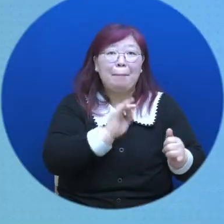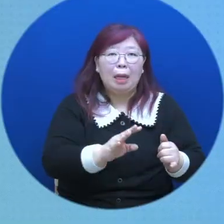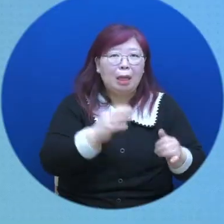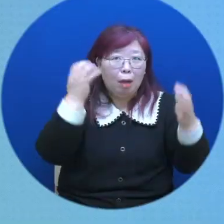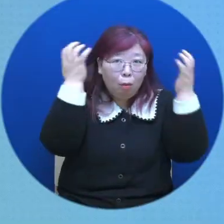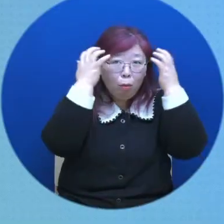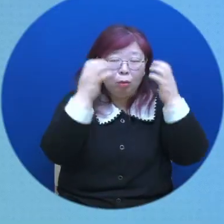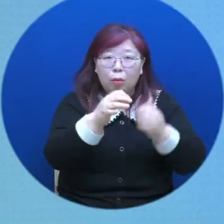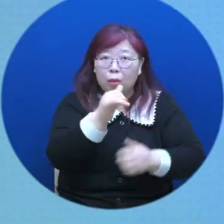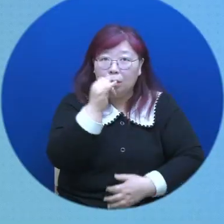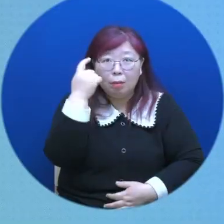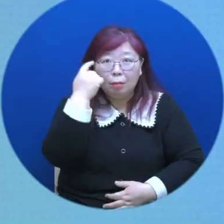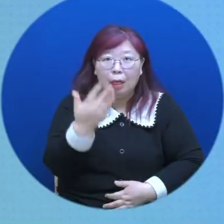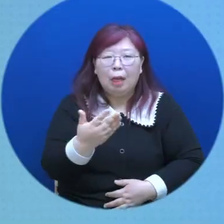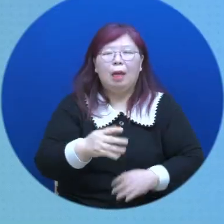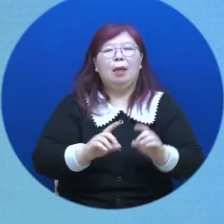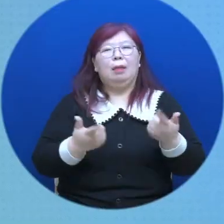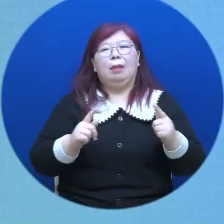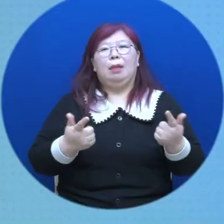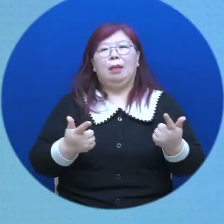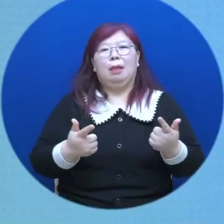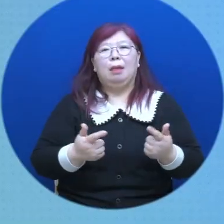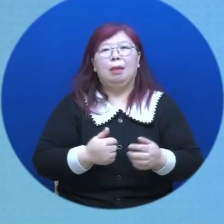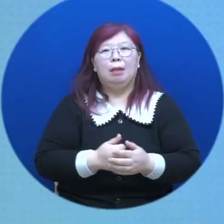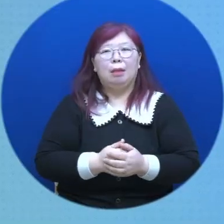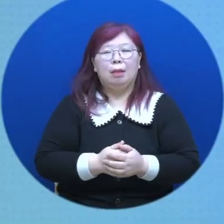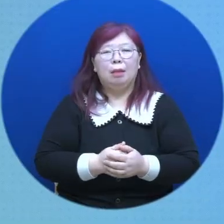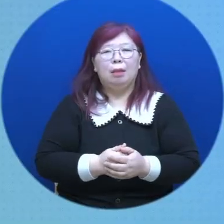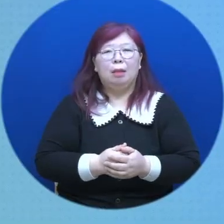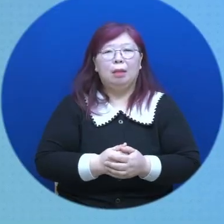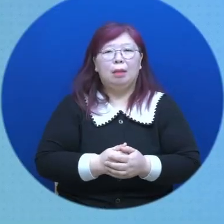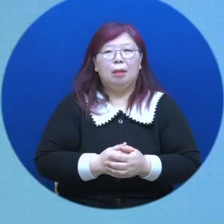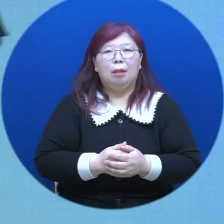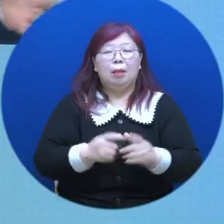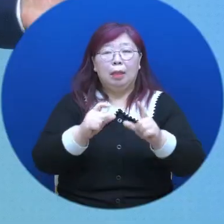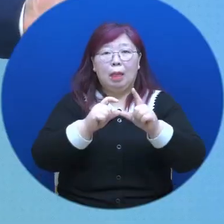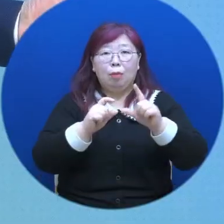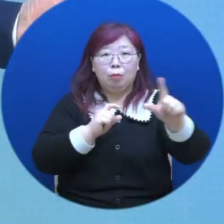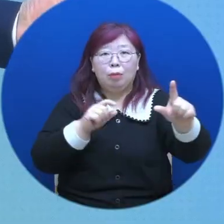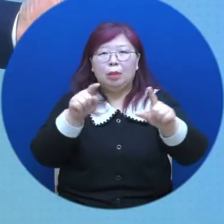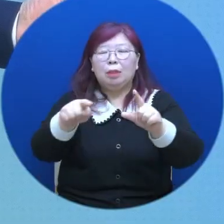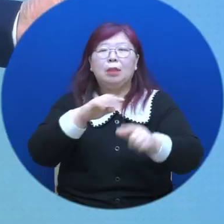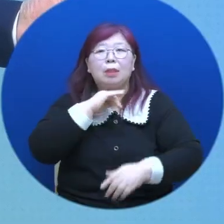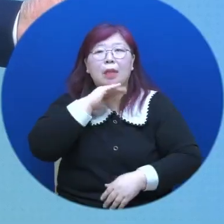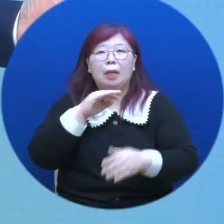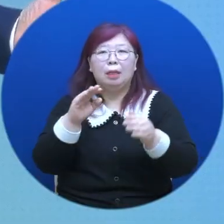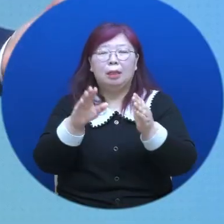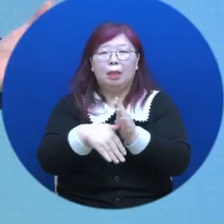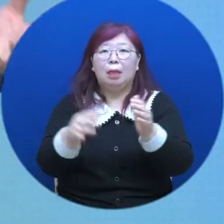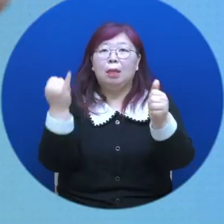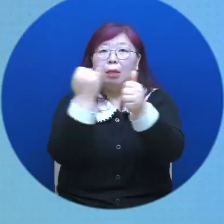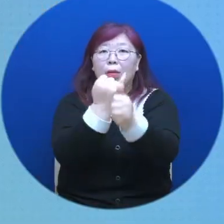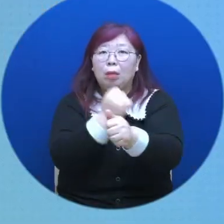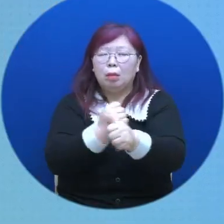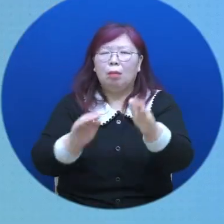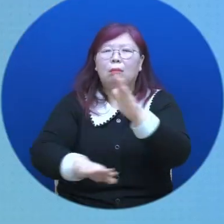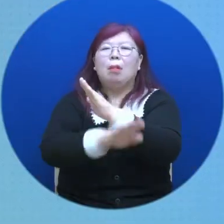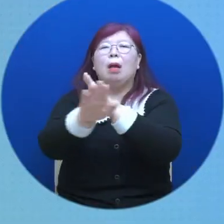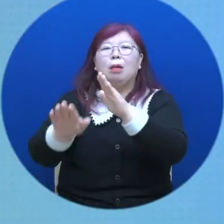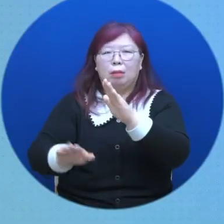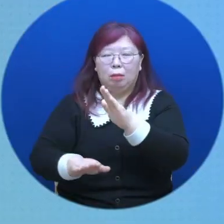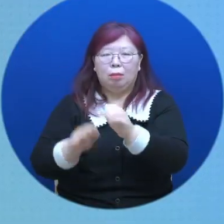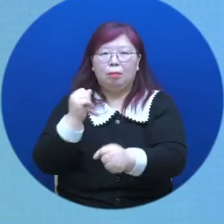고통이었습니까? 아니잖아요. 대개 그 나이에 장가를 갔어요. 가정을 이루고